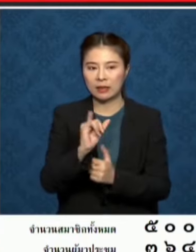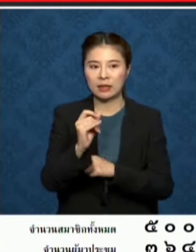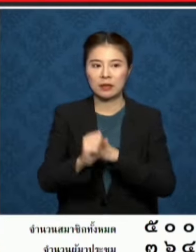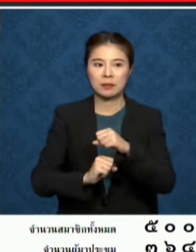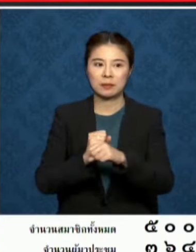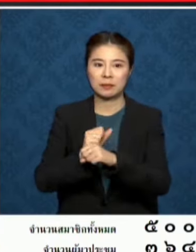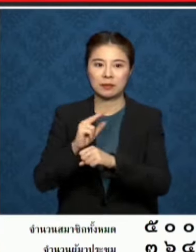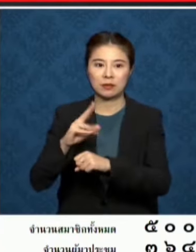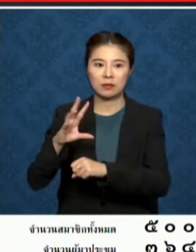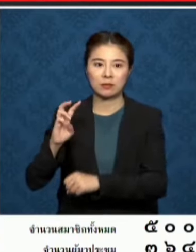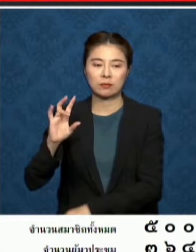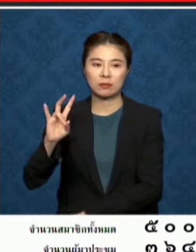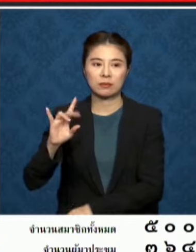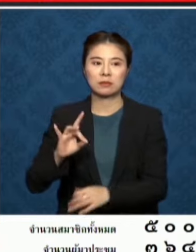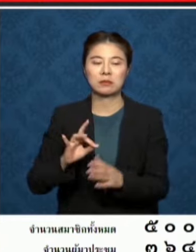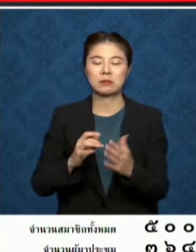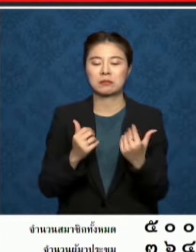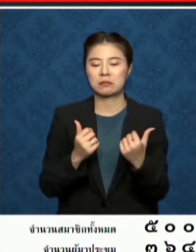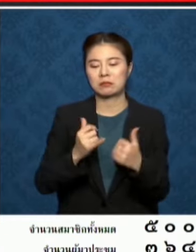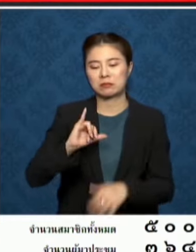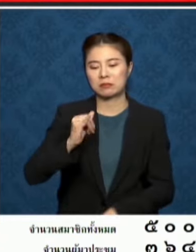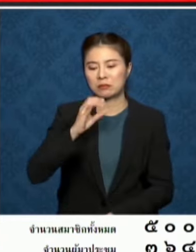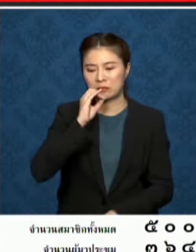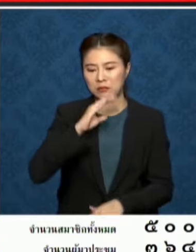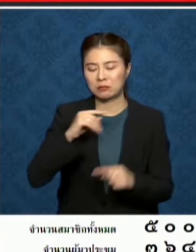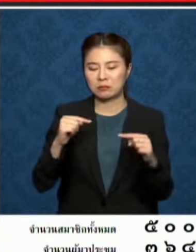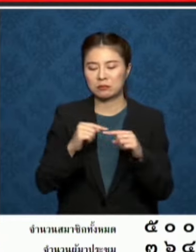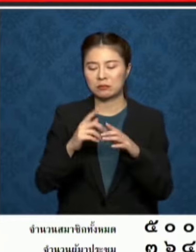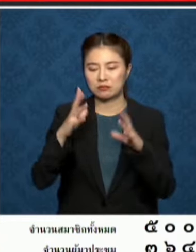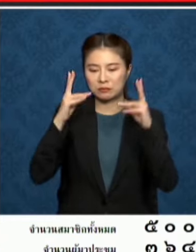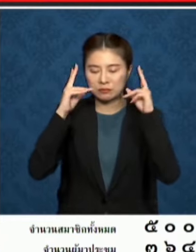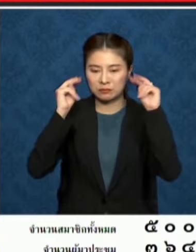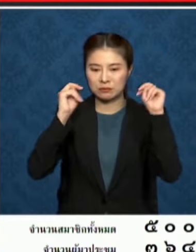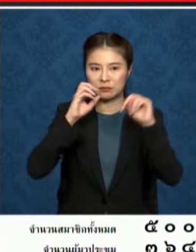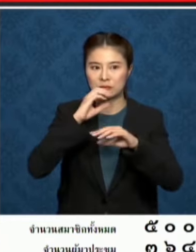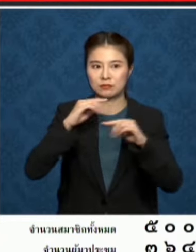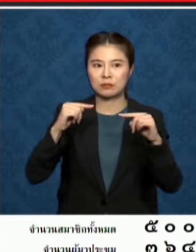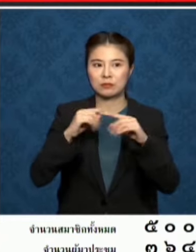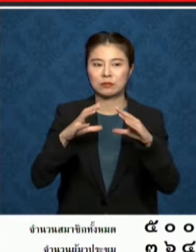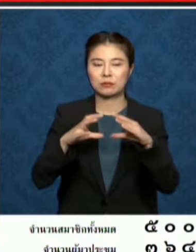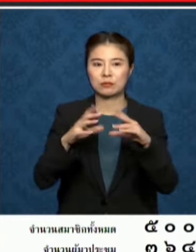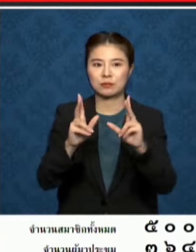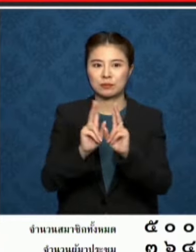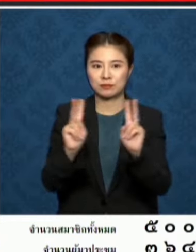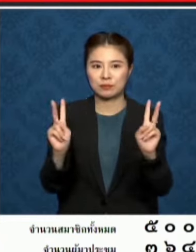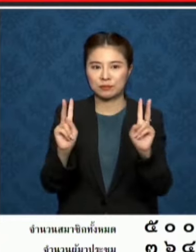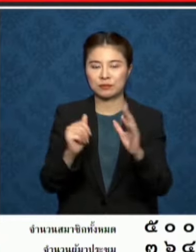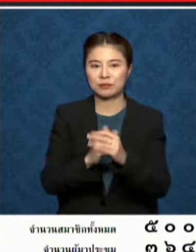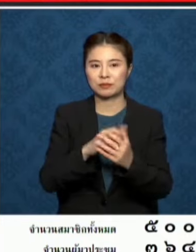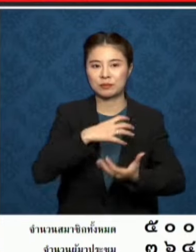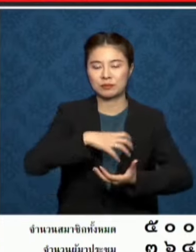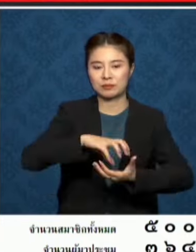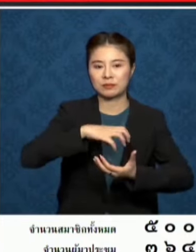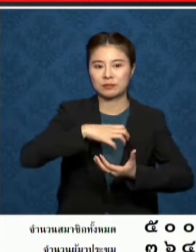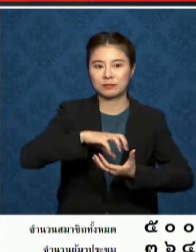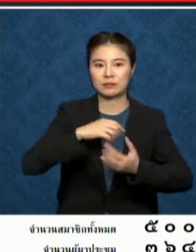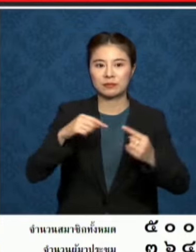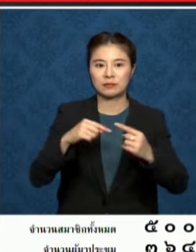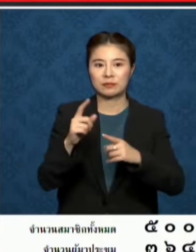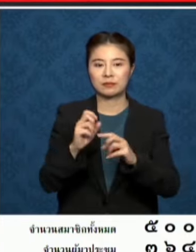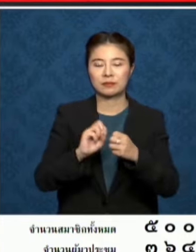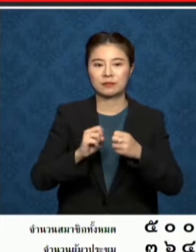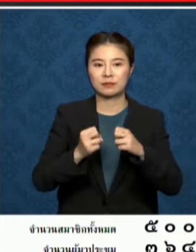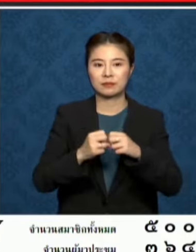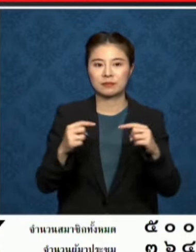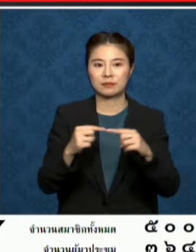หลายๆท่านที่จะพูดถึงวิธีการตัดงบแบบท่านนายกรัฐมนตรีที่มีกรรมาธิการเนี่ยได้ไปรายงานท่านอยู่นะคะแต่ว่าปัญหา